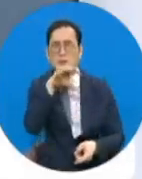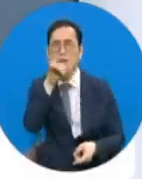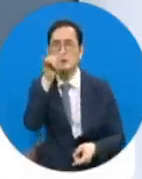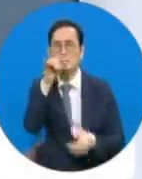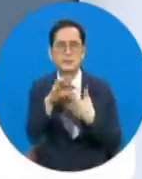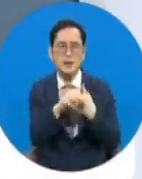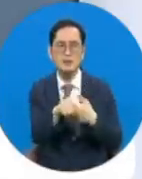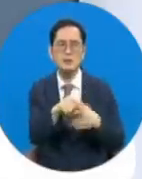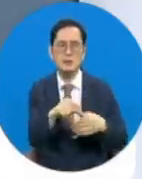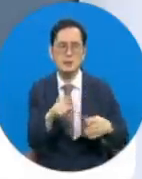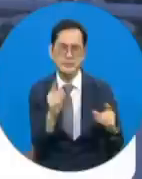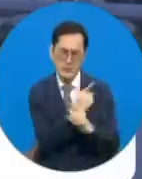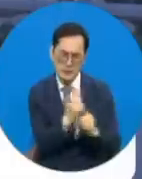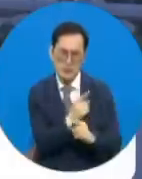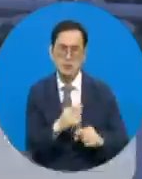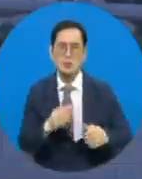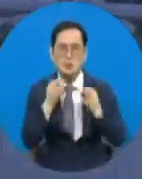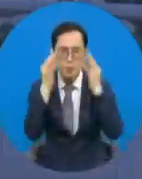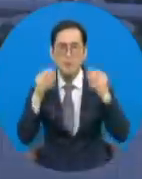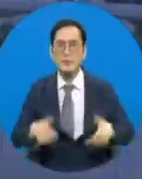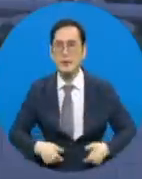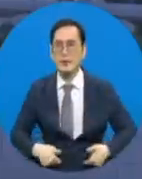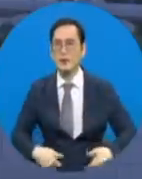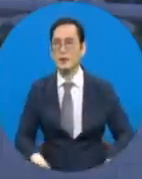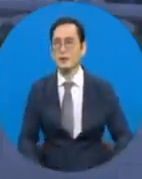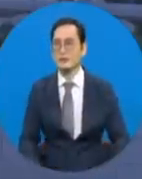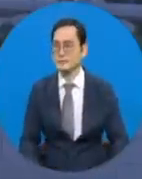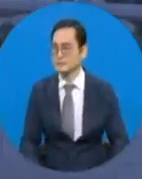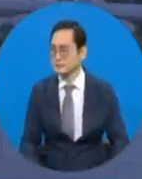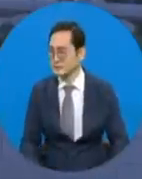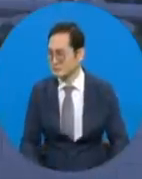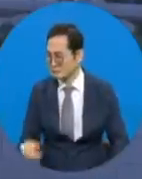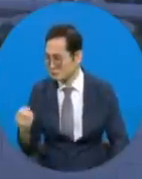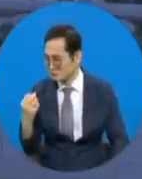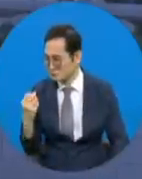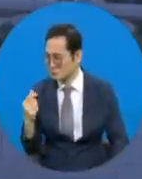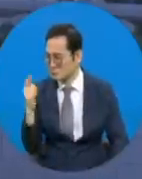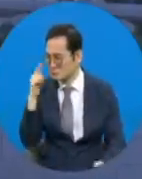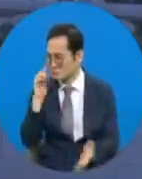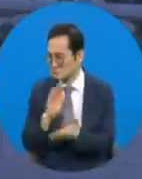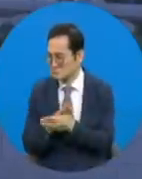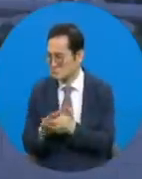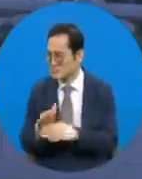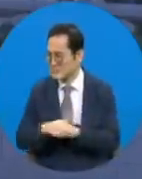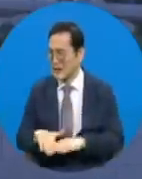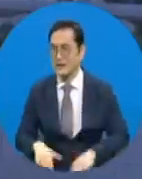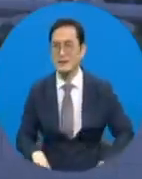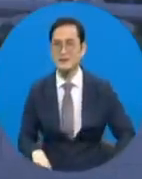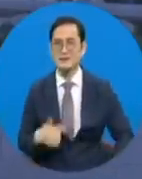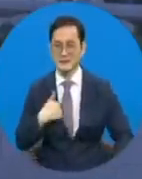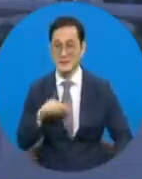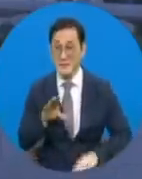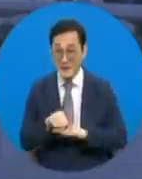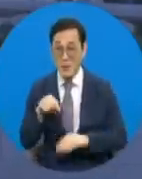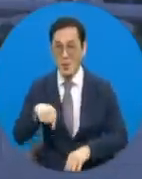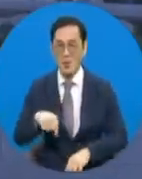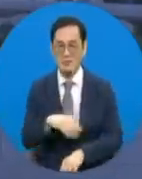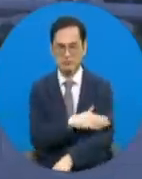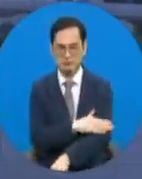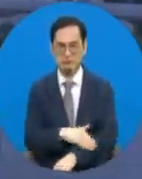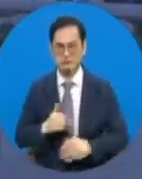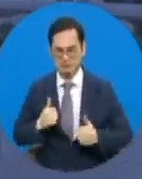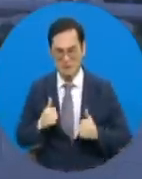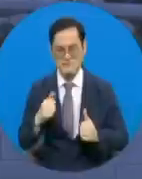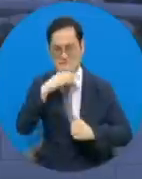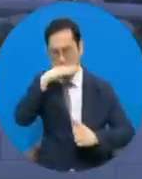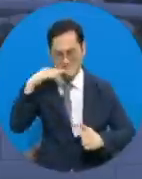생각합니다. 말씀 잘하시네요. 채널A는 정말 열심히 하고 있습니다, 여러분. 지금 수신료를